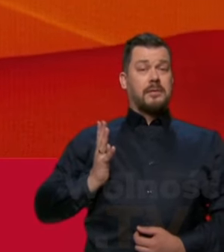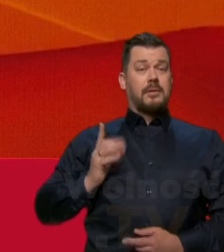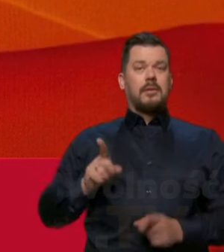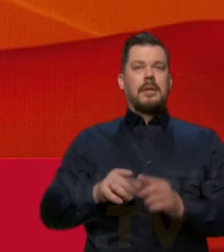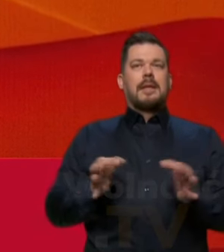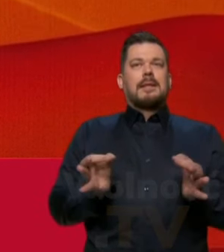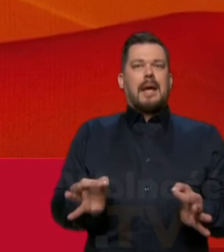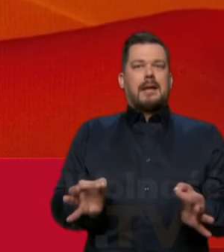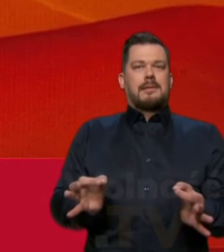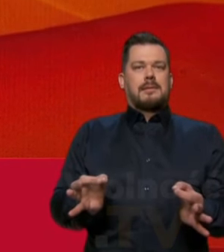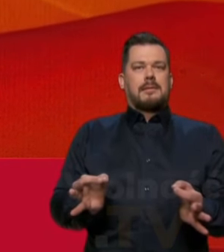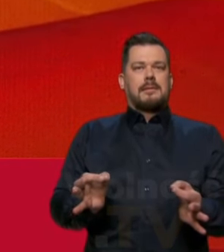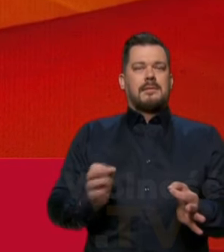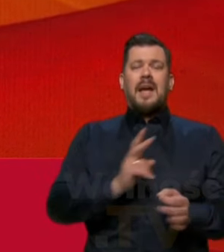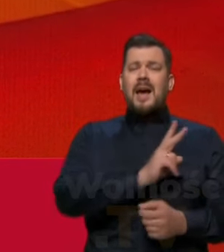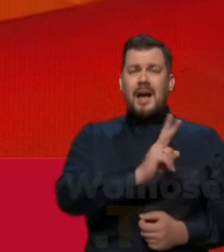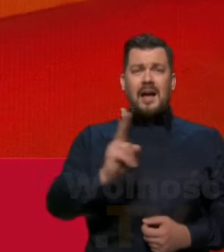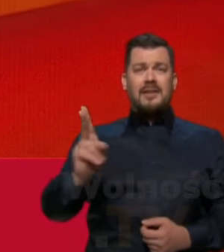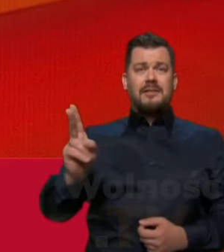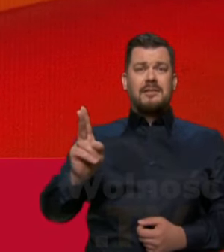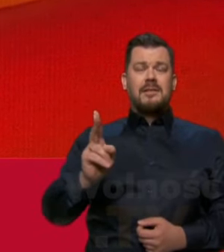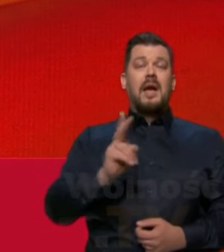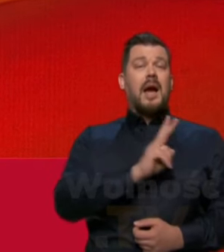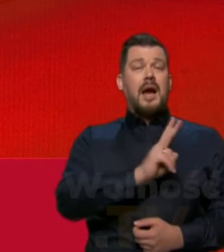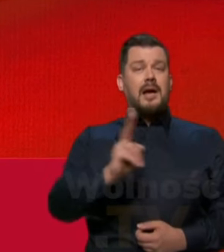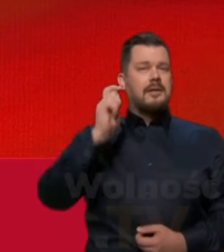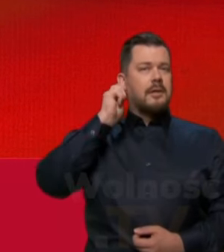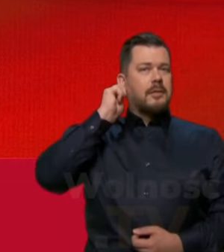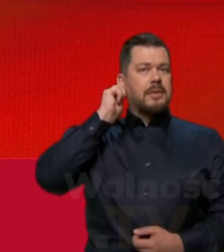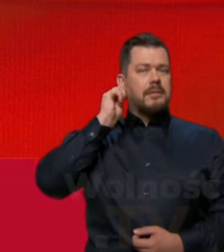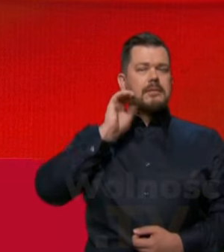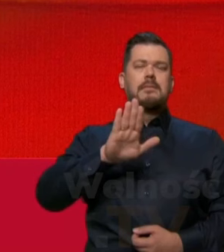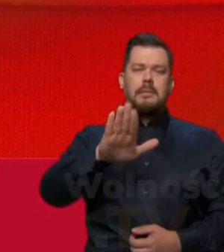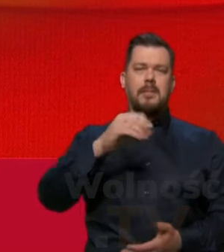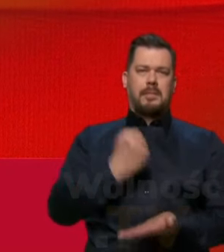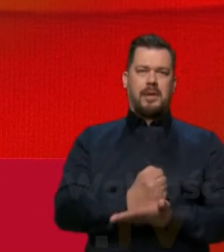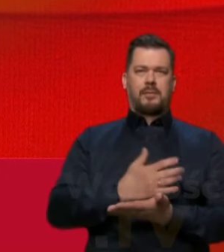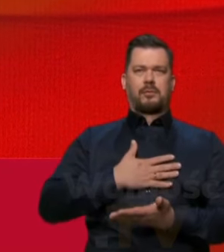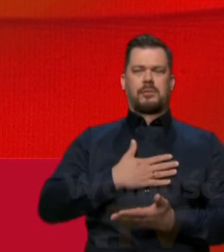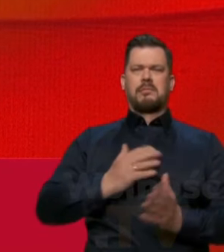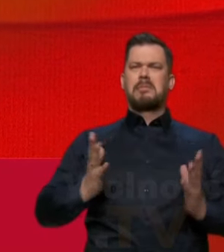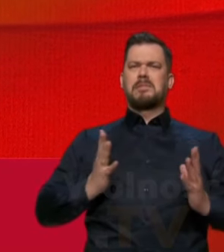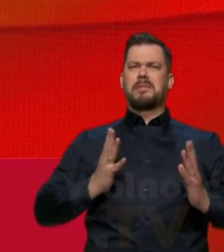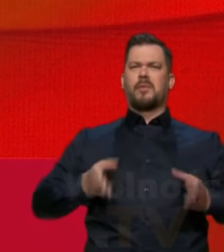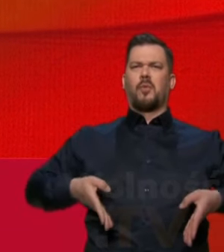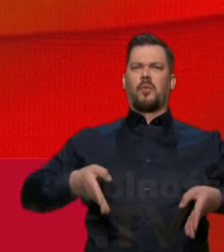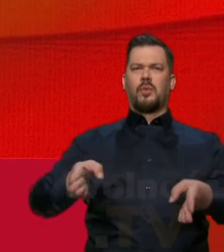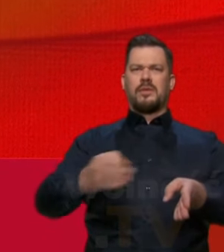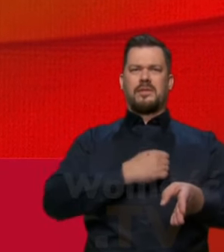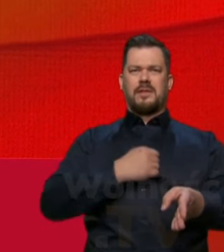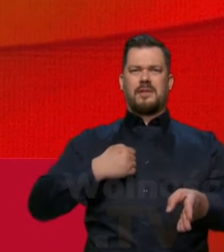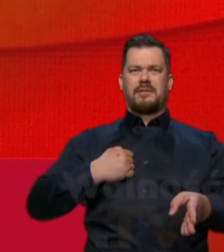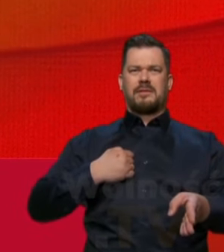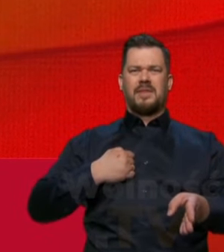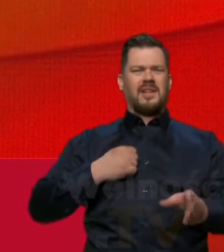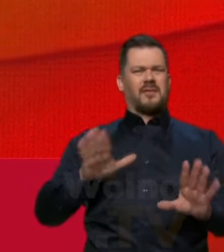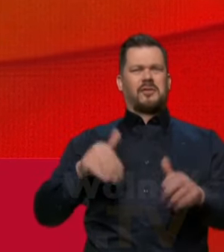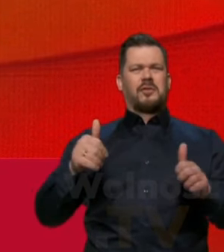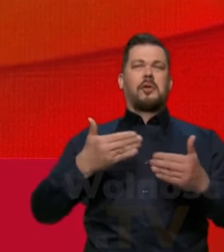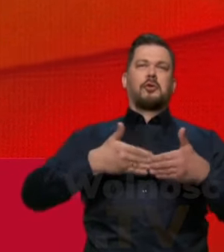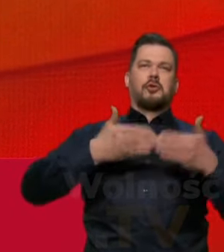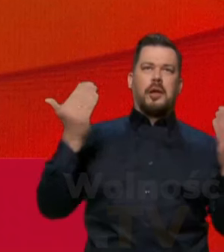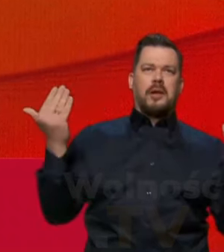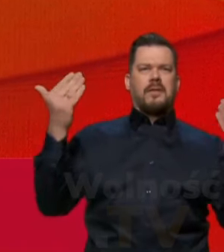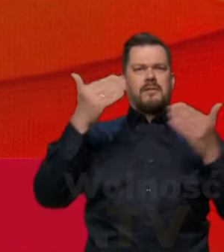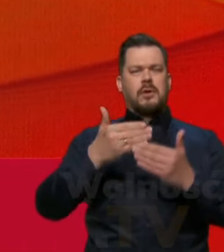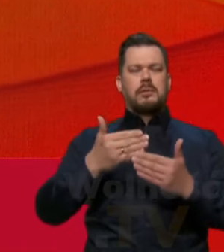i teraz. Każdy, a w szczególności każda, ma prawo czuć się bezpiecznie na ulicach Warszawy. Nieważne, czy w ciągu dnia, czy w